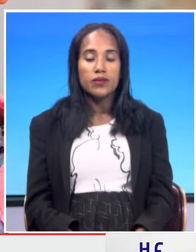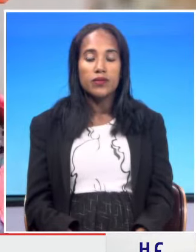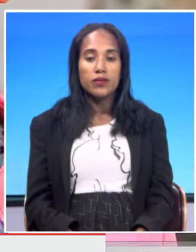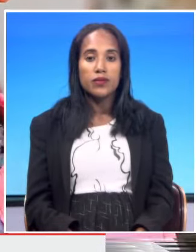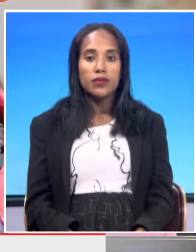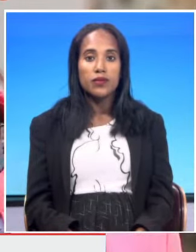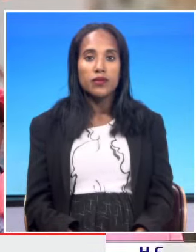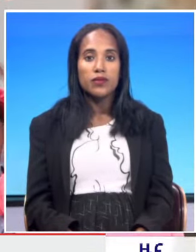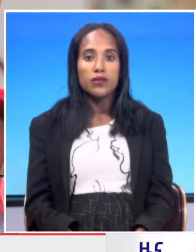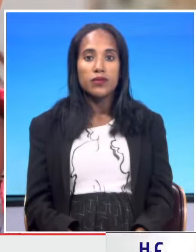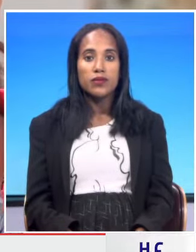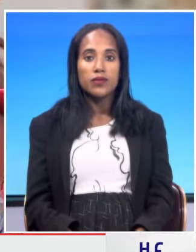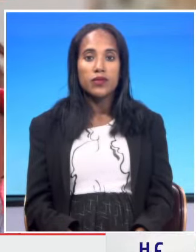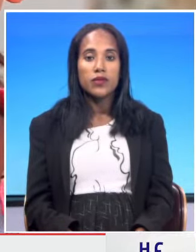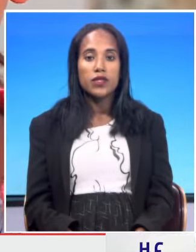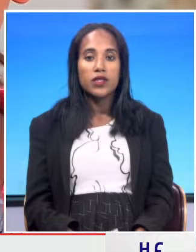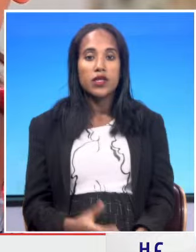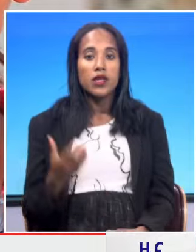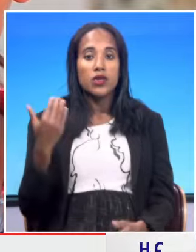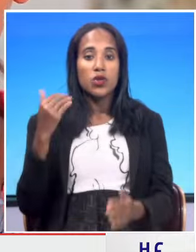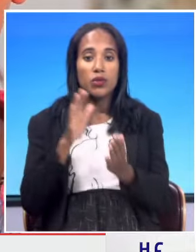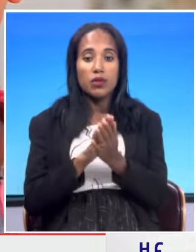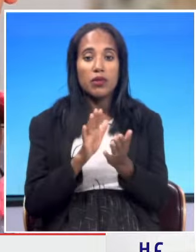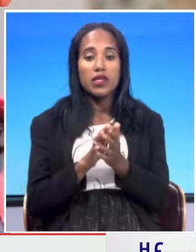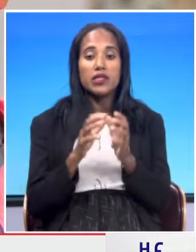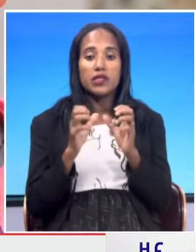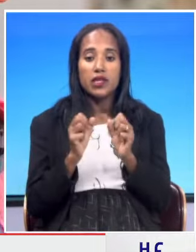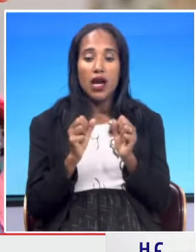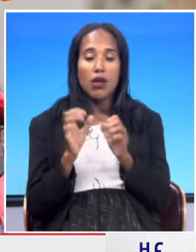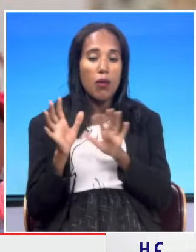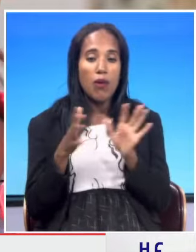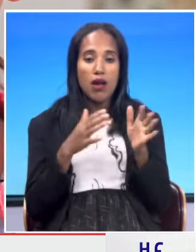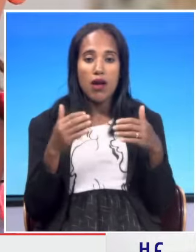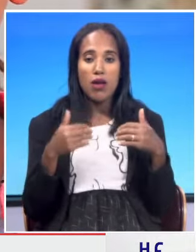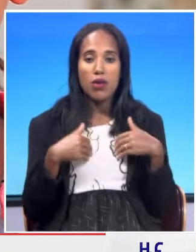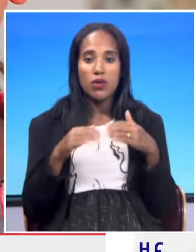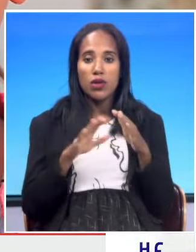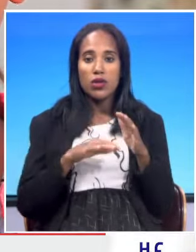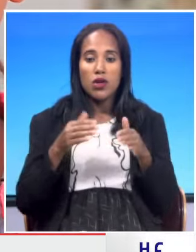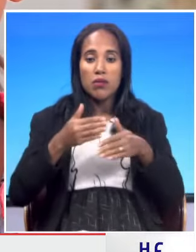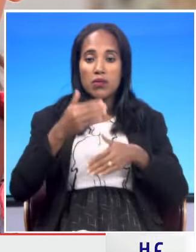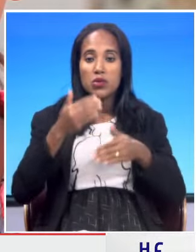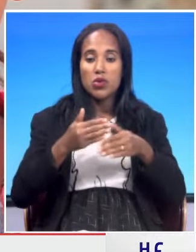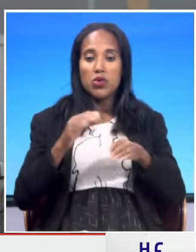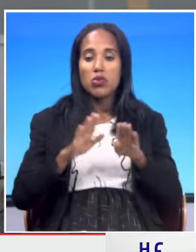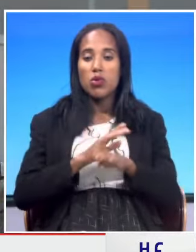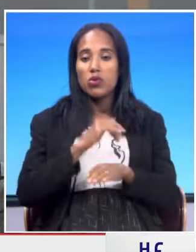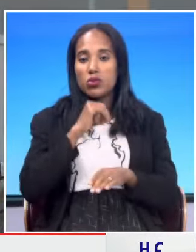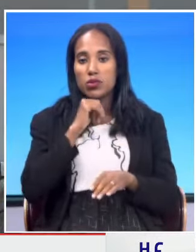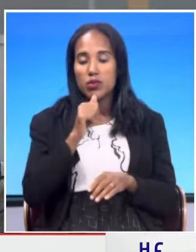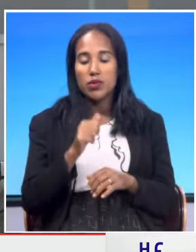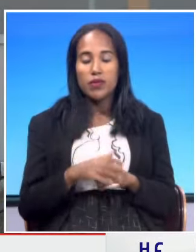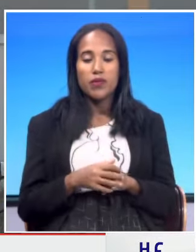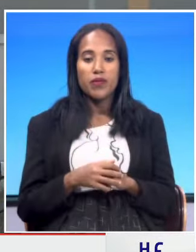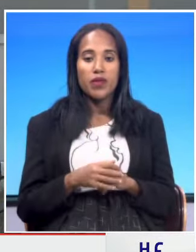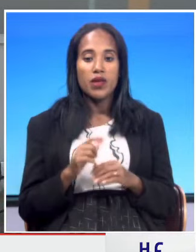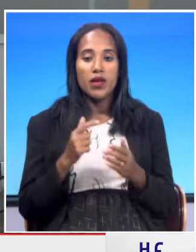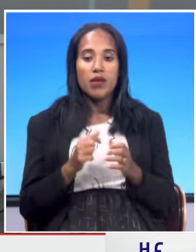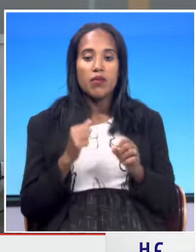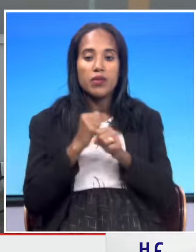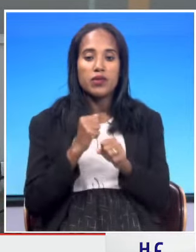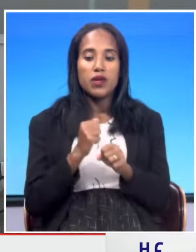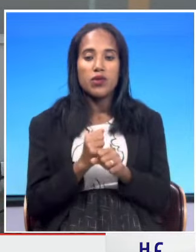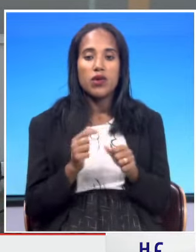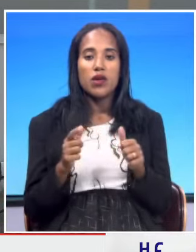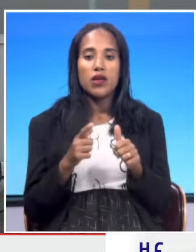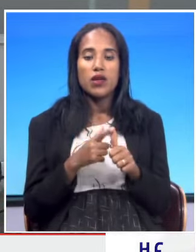የድሮ ትምህርት ቤታችን የጭቃ ነው። አቧራለው ታችና መስኮቶች የተሟሉ አይደሉም። ይህ በመሰራቱ